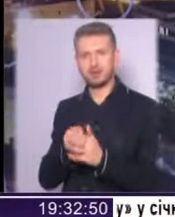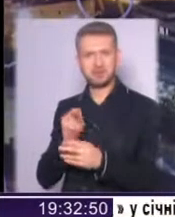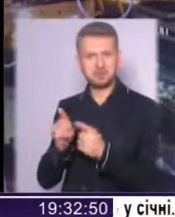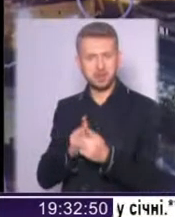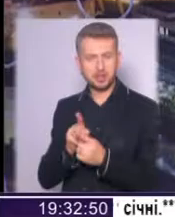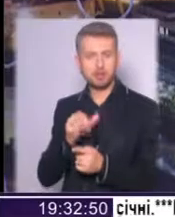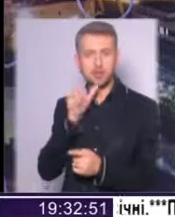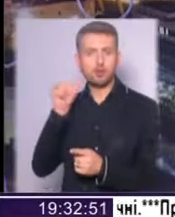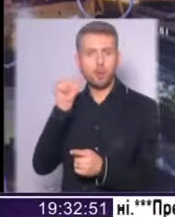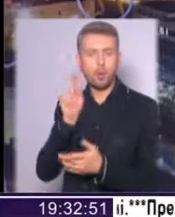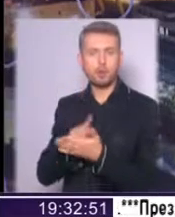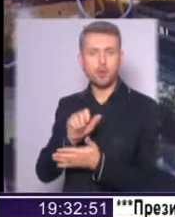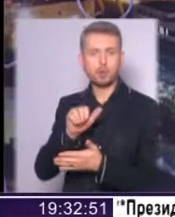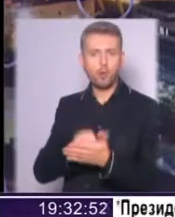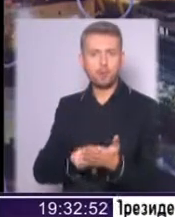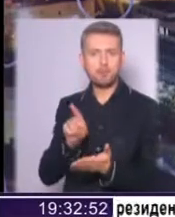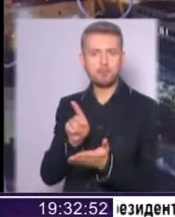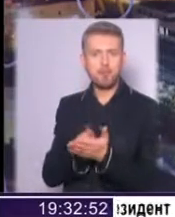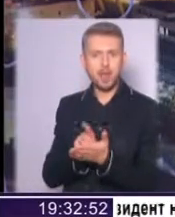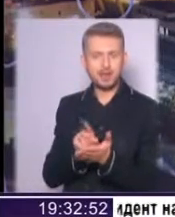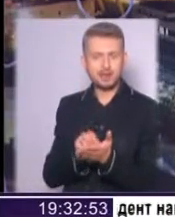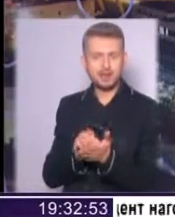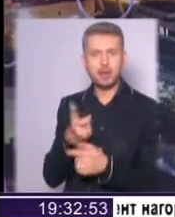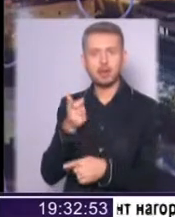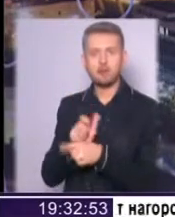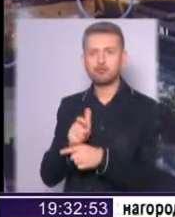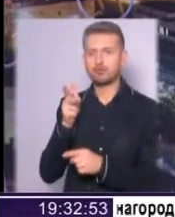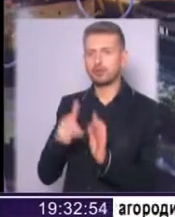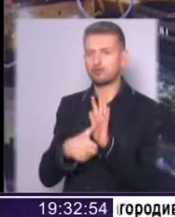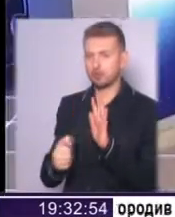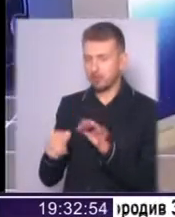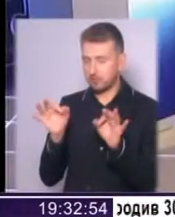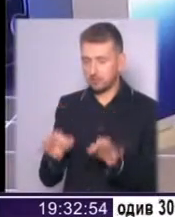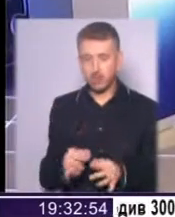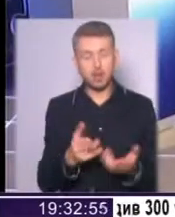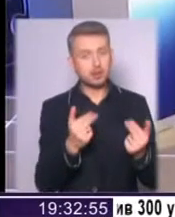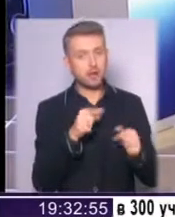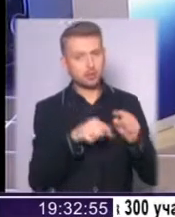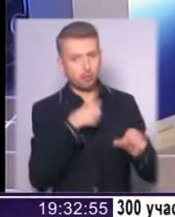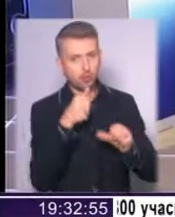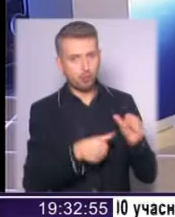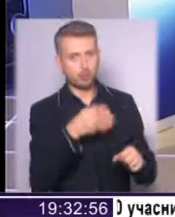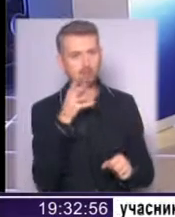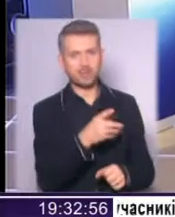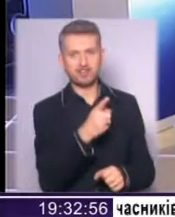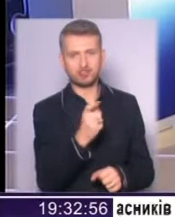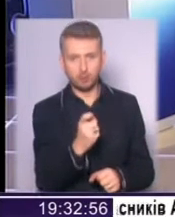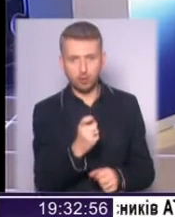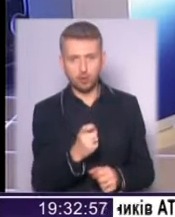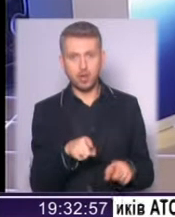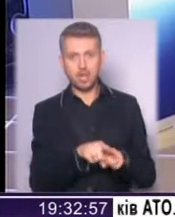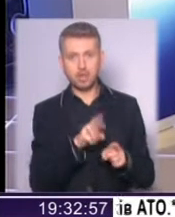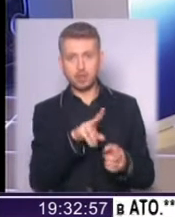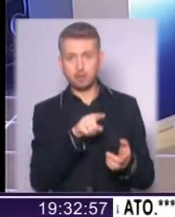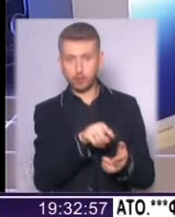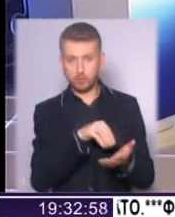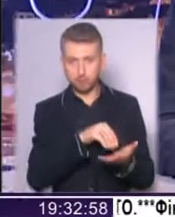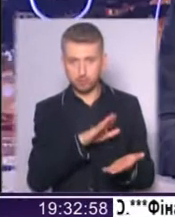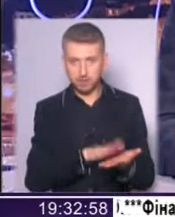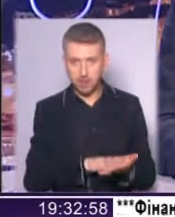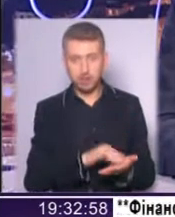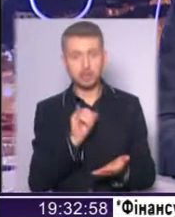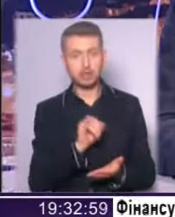пенсійного фонду близько там 27 мільярдів, тобто що він прописали на цей рік. Оце якраз з тим оподаткуванням зменшення. Ну, дивіться, минулого року, не